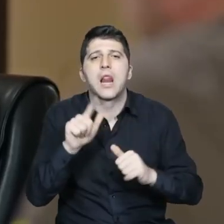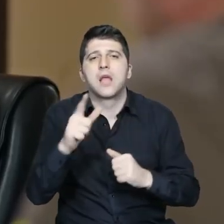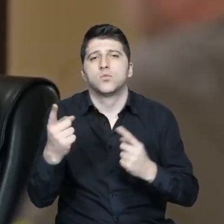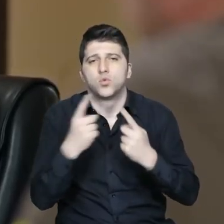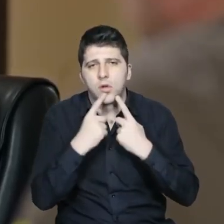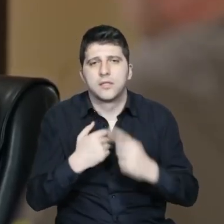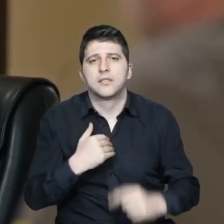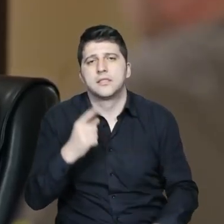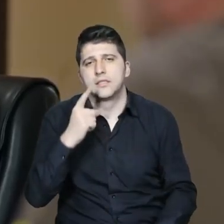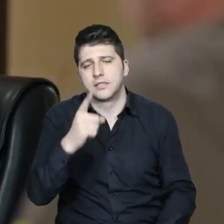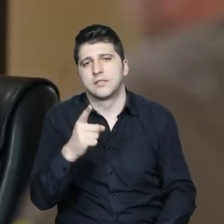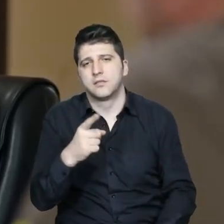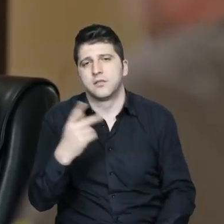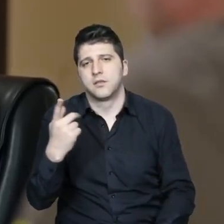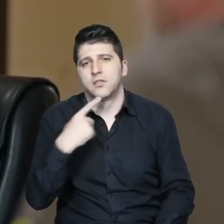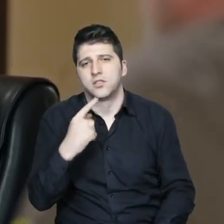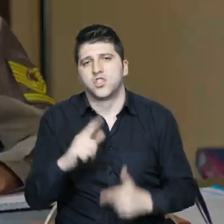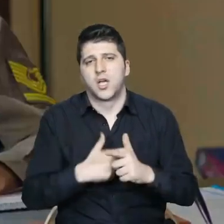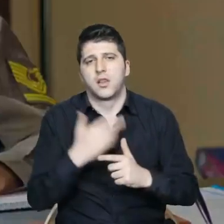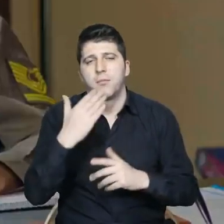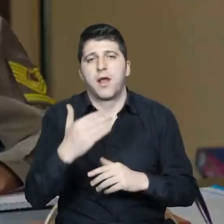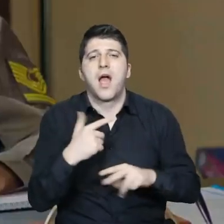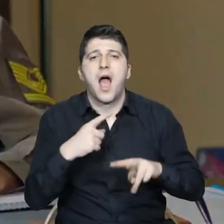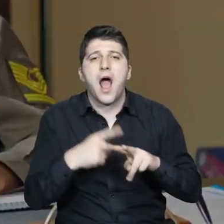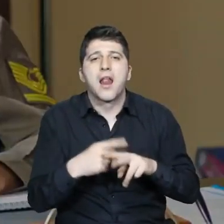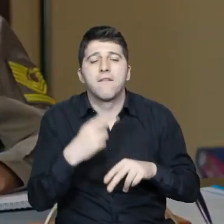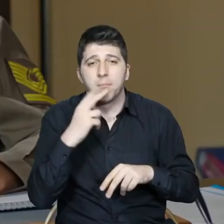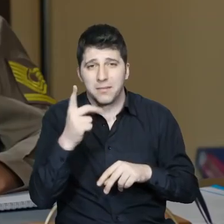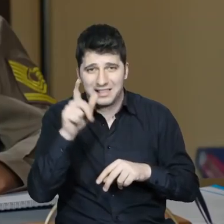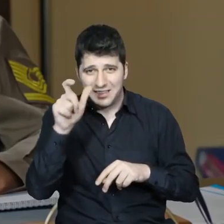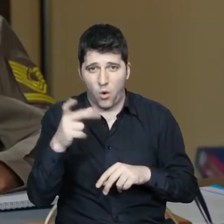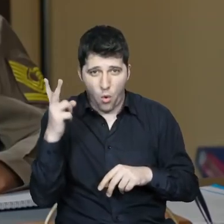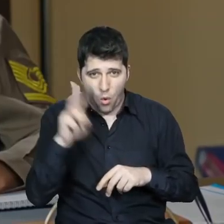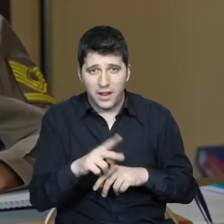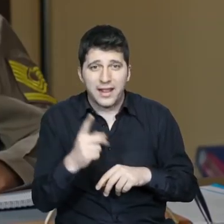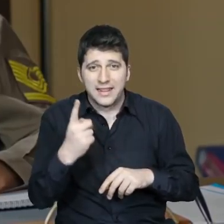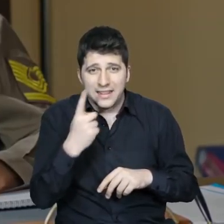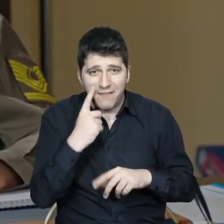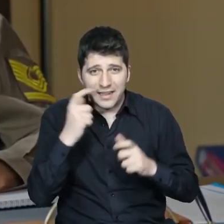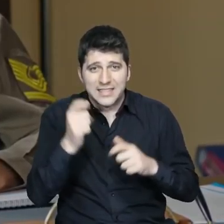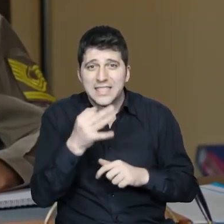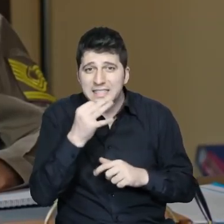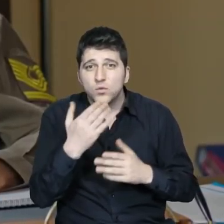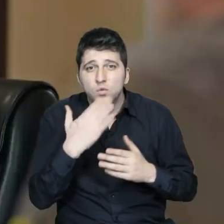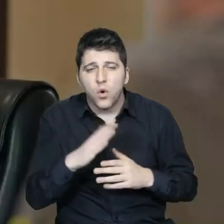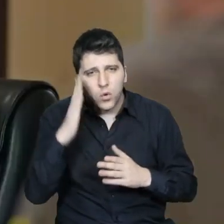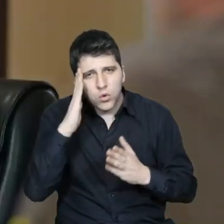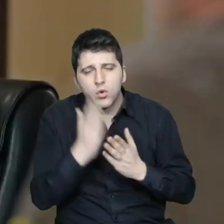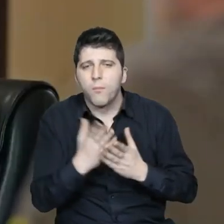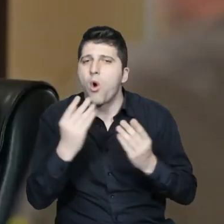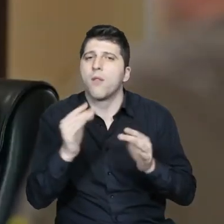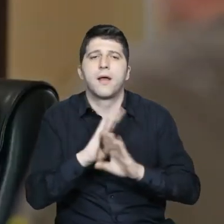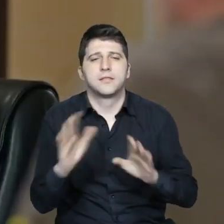söylediler. Sonra da size yönlendirdiler. Alev Hanım, bir şahıs öldüğü zaman devlet mercilerinin izni olmadan